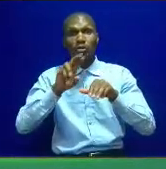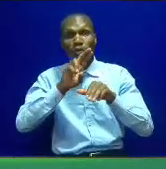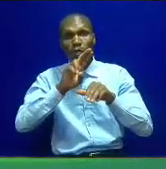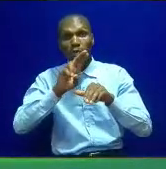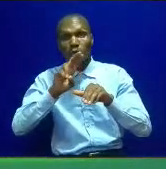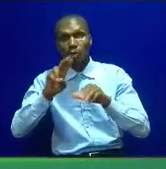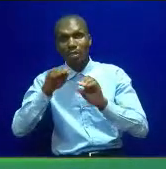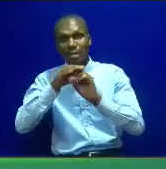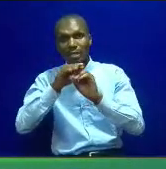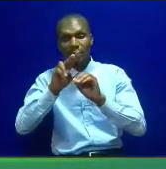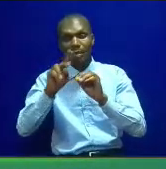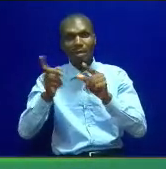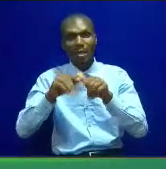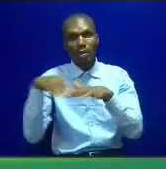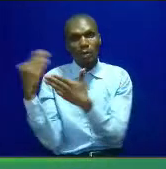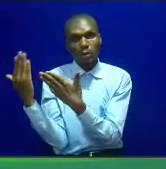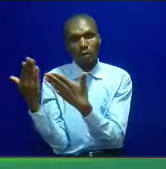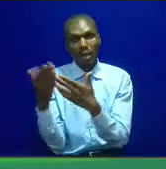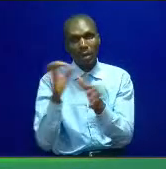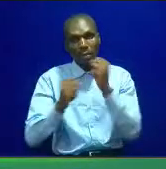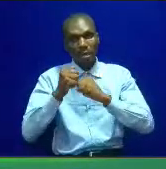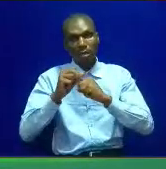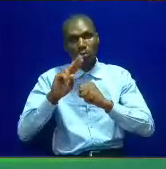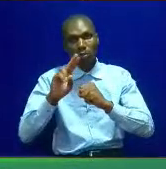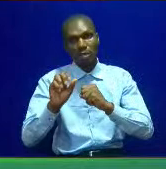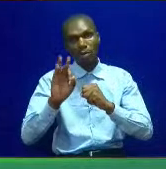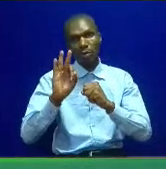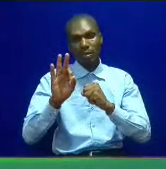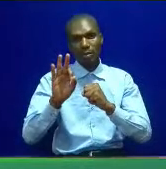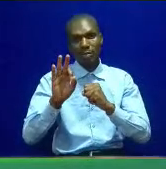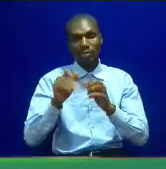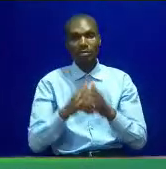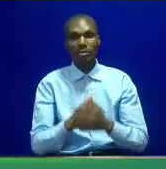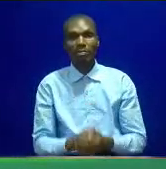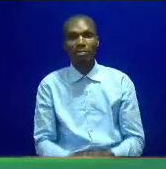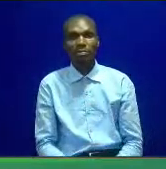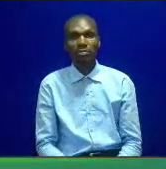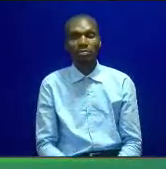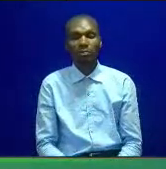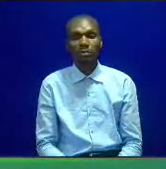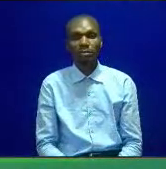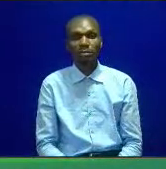somo gusi tatu kwarga ni omwaka bwejiri bwebere ne meronge bere na isatu